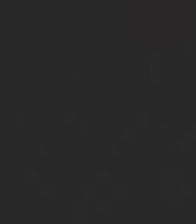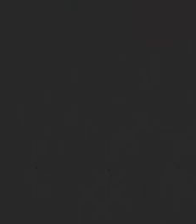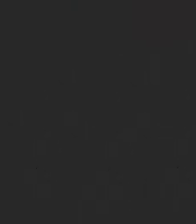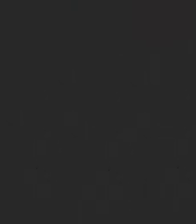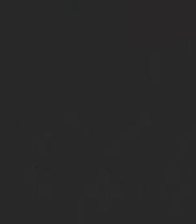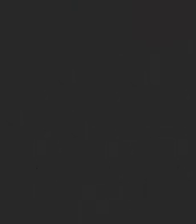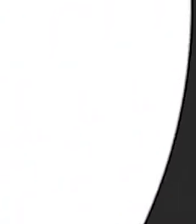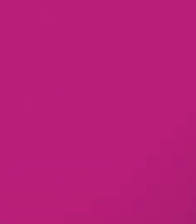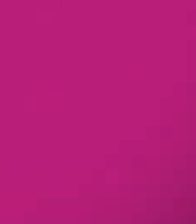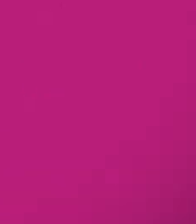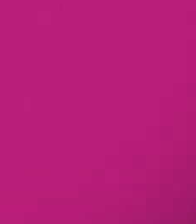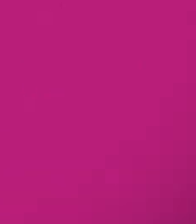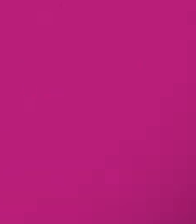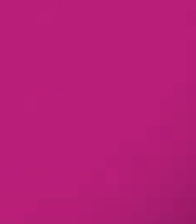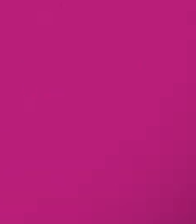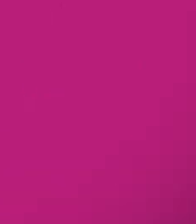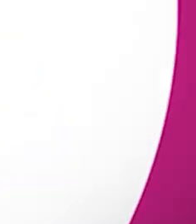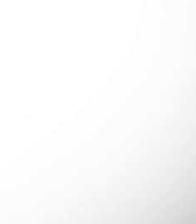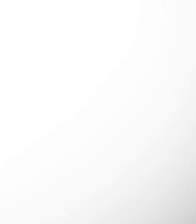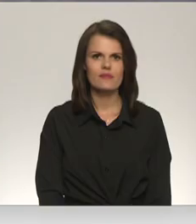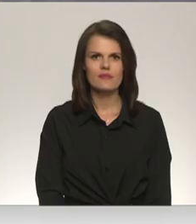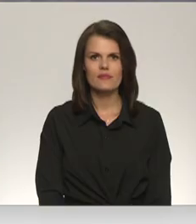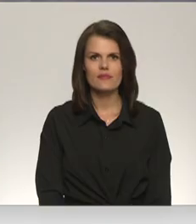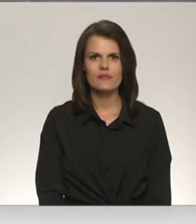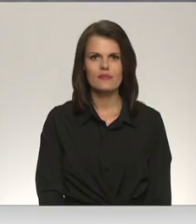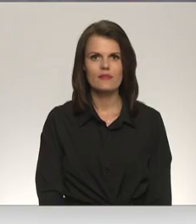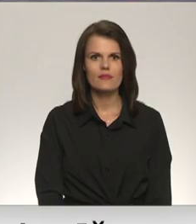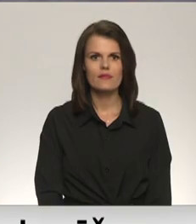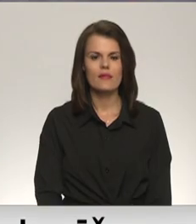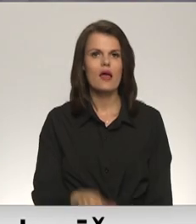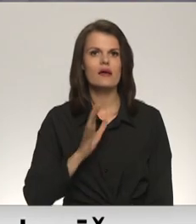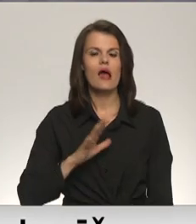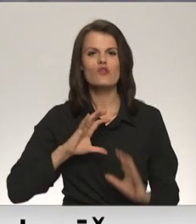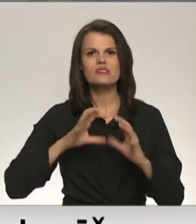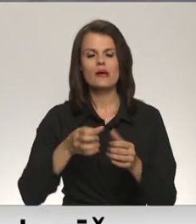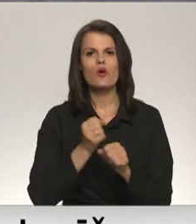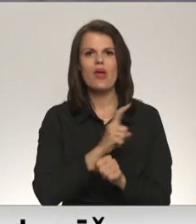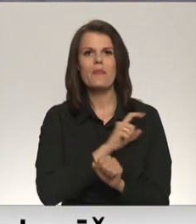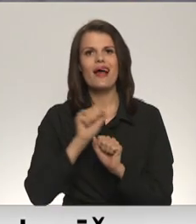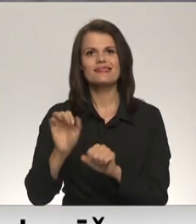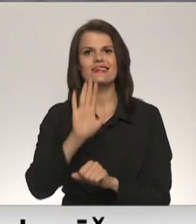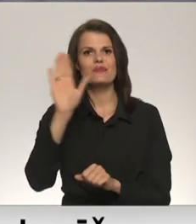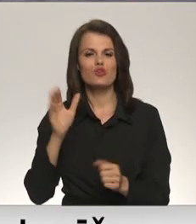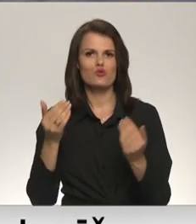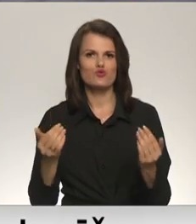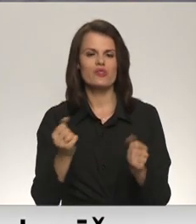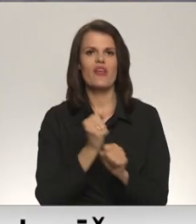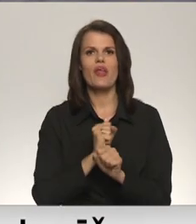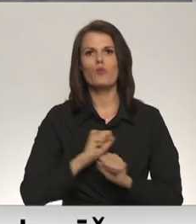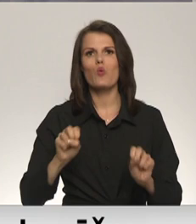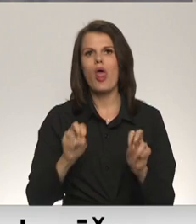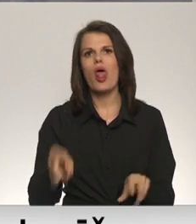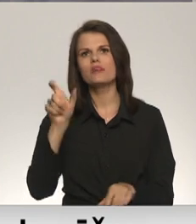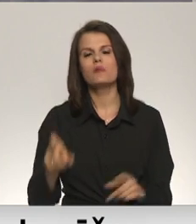Re, viss ēters ir te! Gaidot starptautisko darba aizsardzības dienu šodien, darba drošības